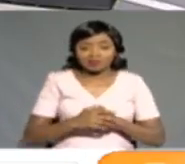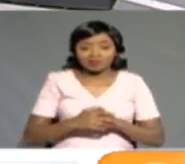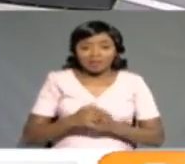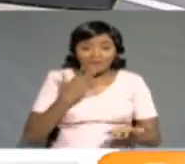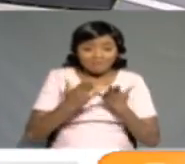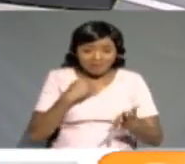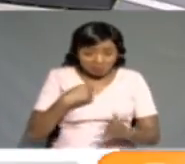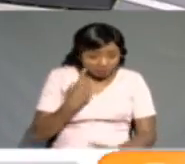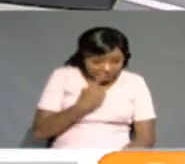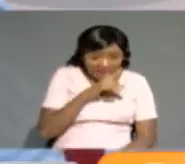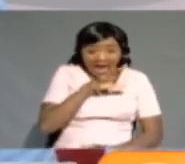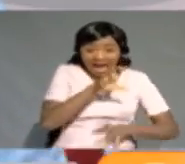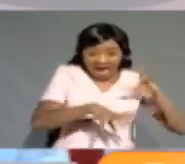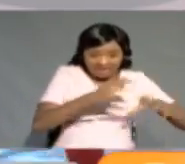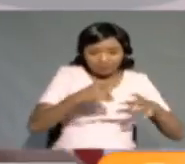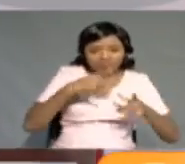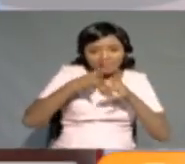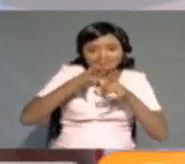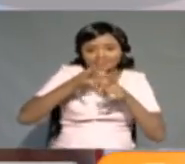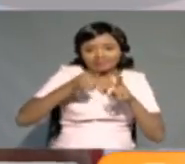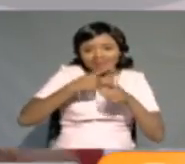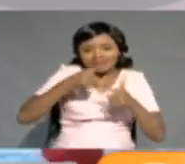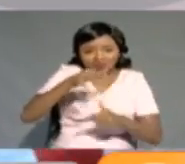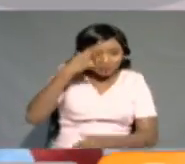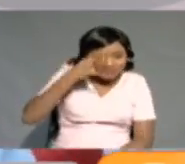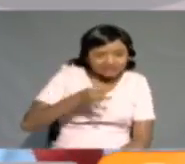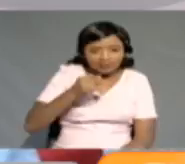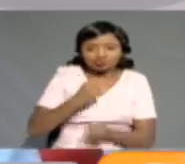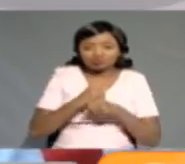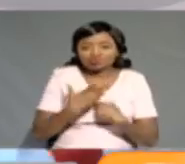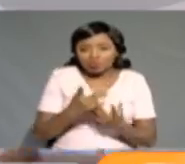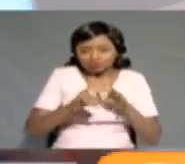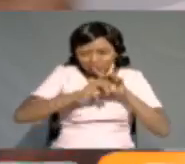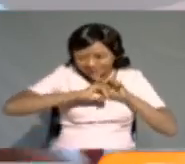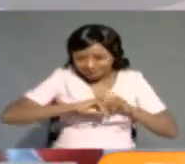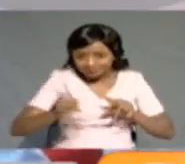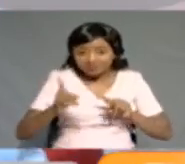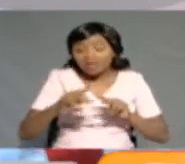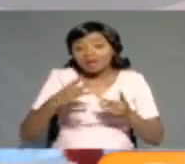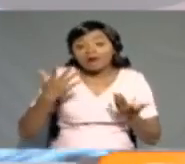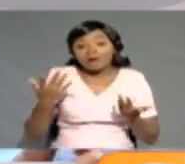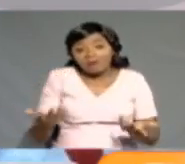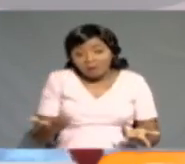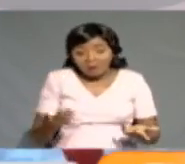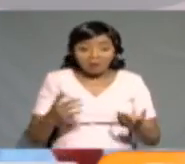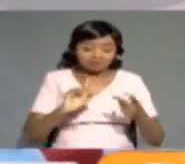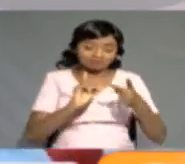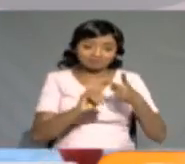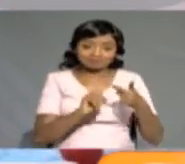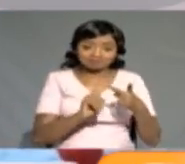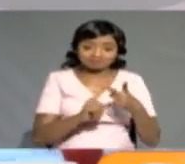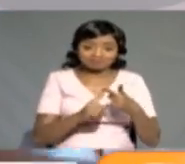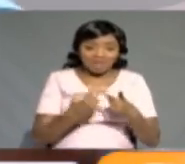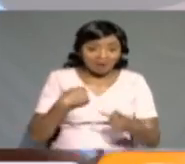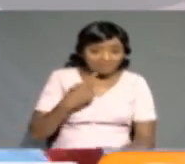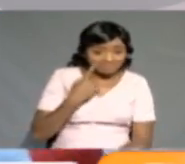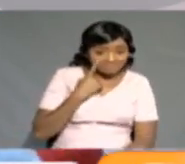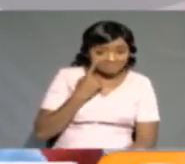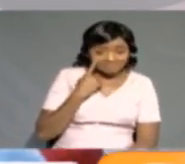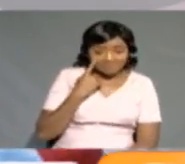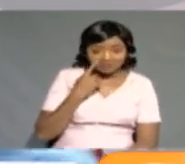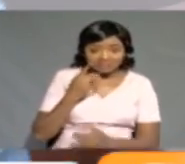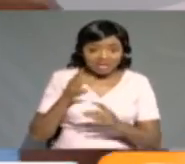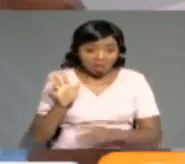Ukaamua kukimbia. Wa. Pili, ina maana kwamba naweza nikawa nimempata binti mrembo. Ametoka kule kwenye